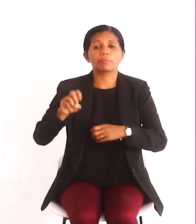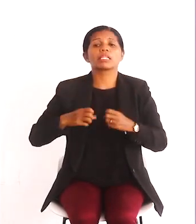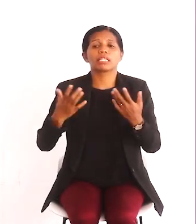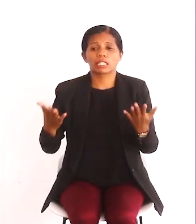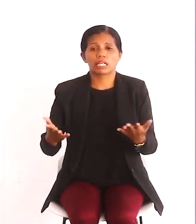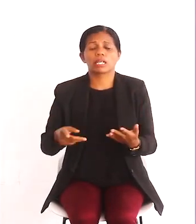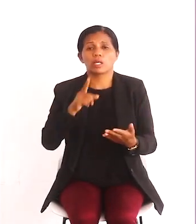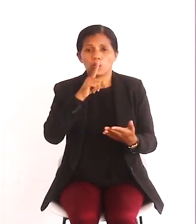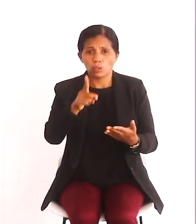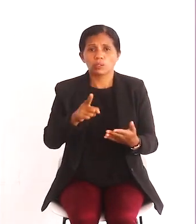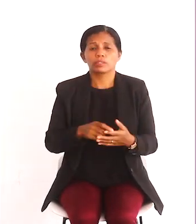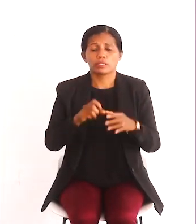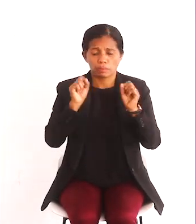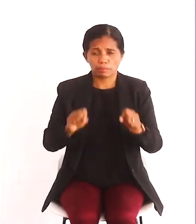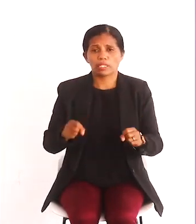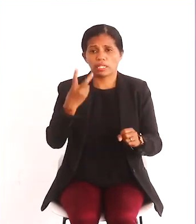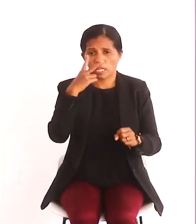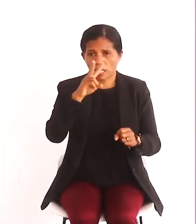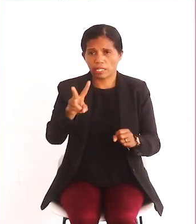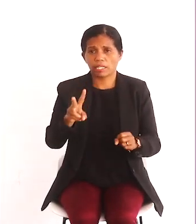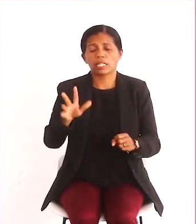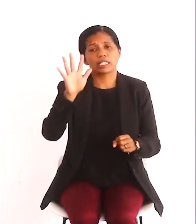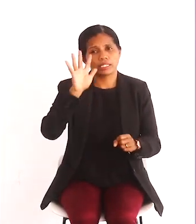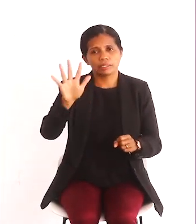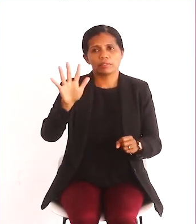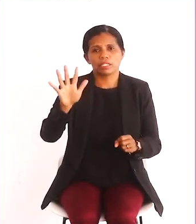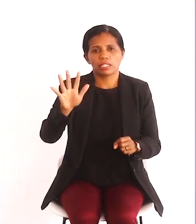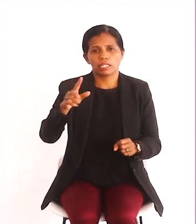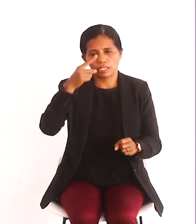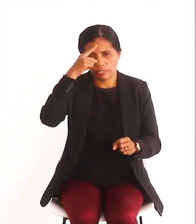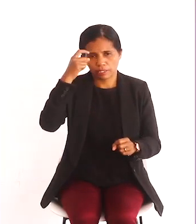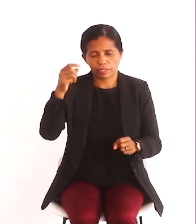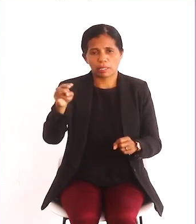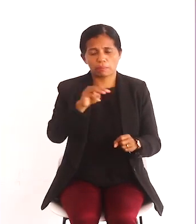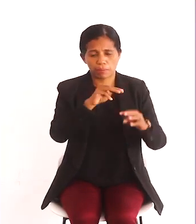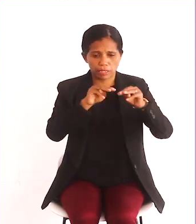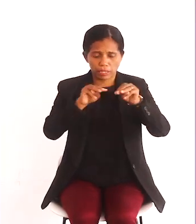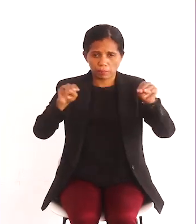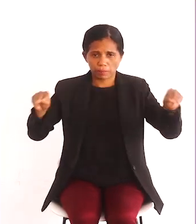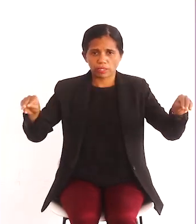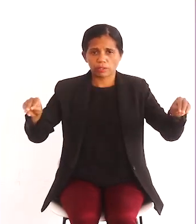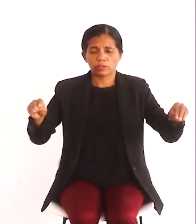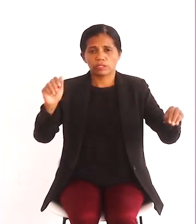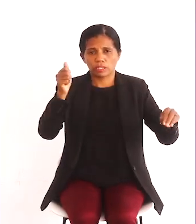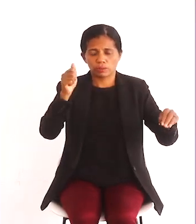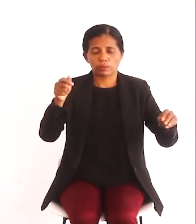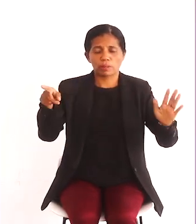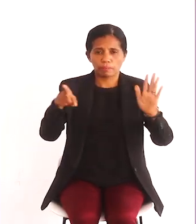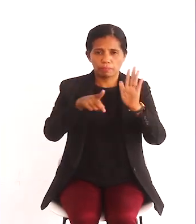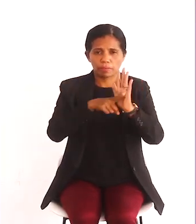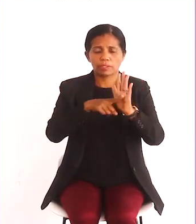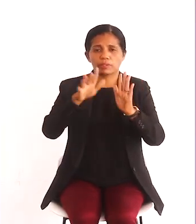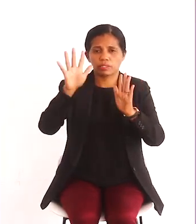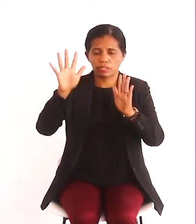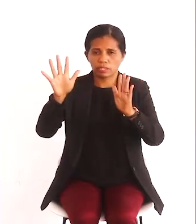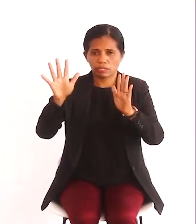Los, bele hare. Distansia mak 5 tambah sentimetro sanulu menus sentimetro 5